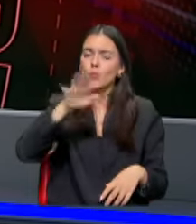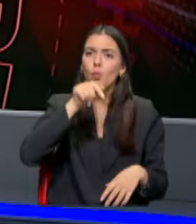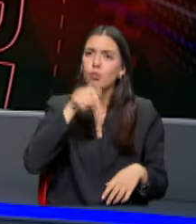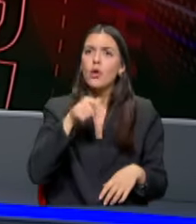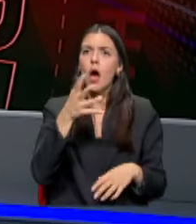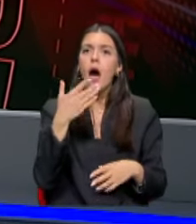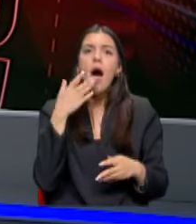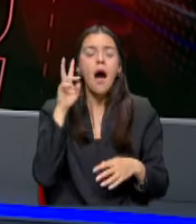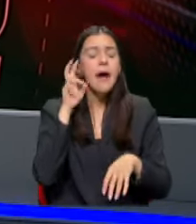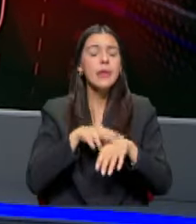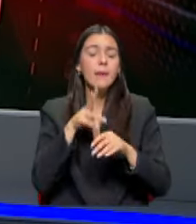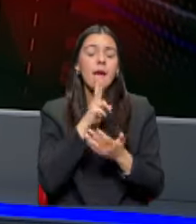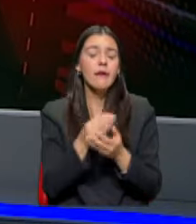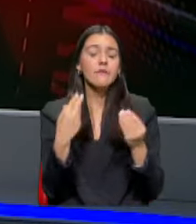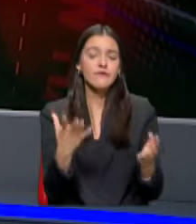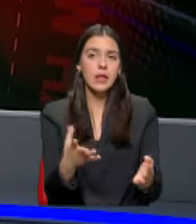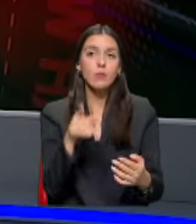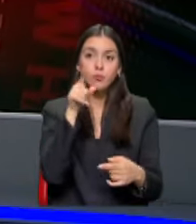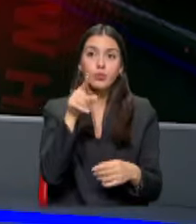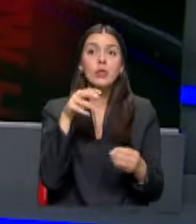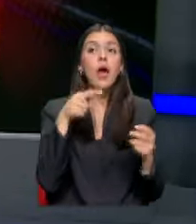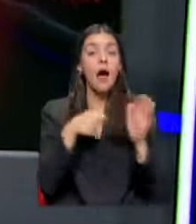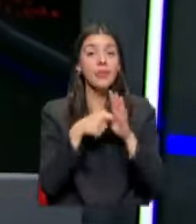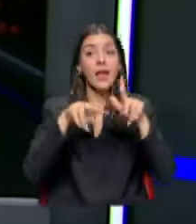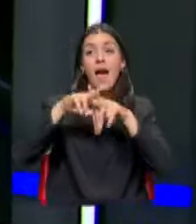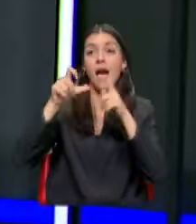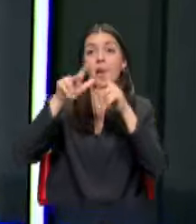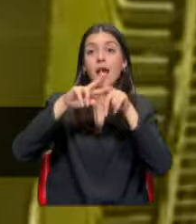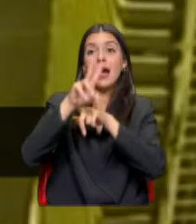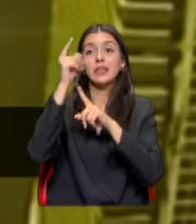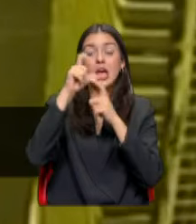anmaya karar verdik. Efendim bunun adı asayiş krizidir.